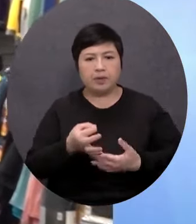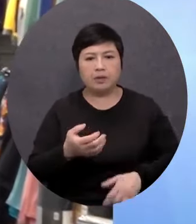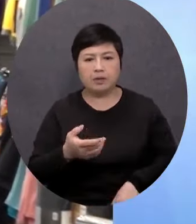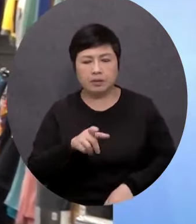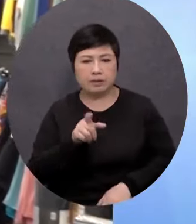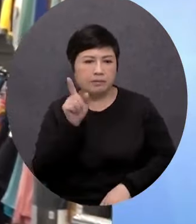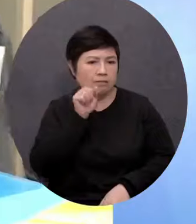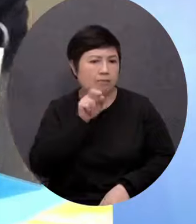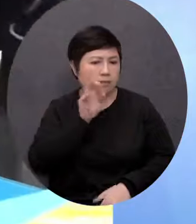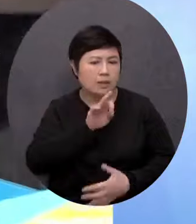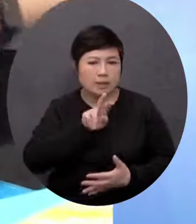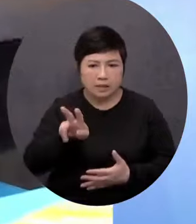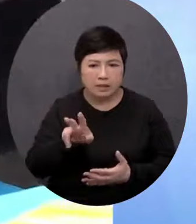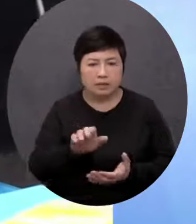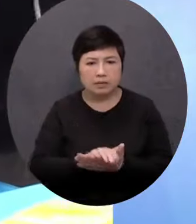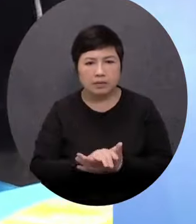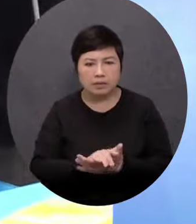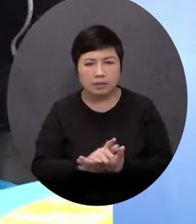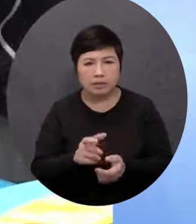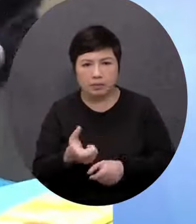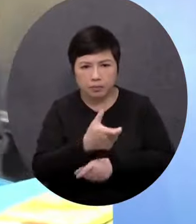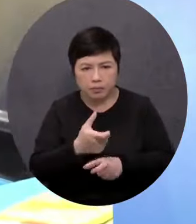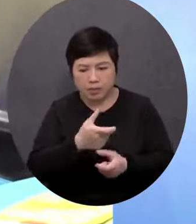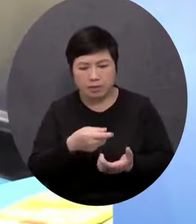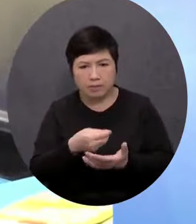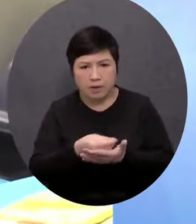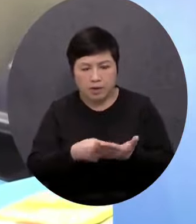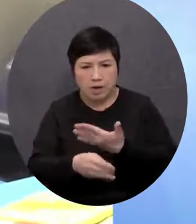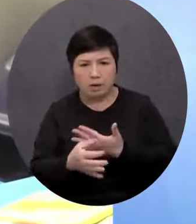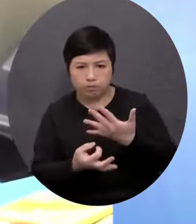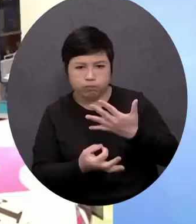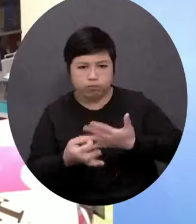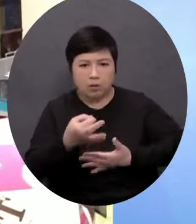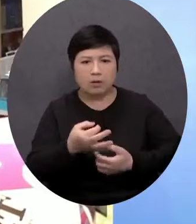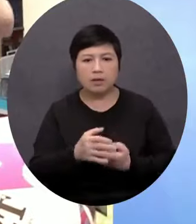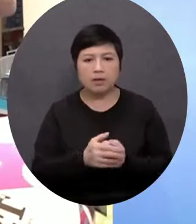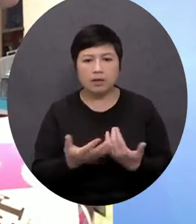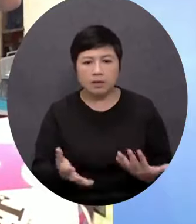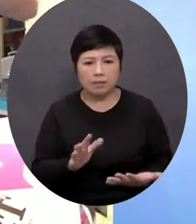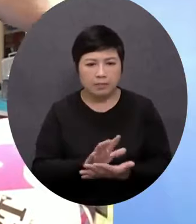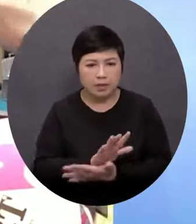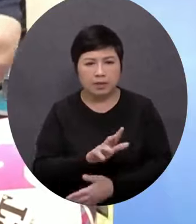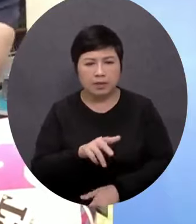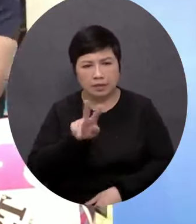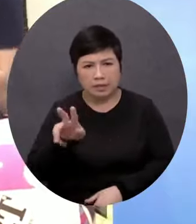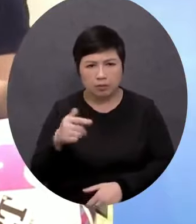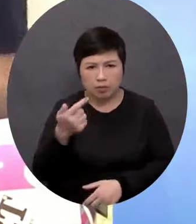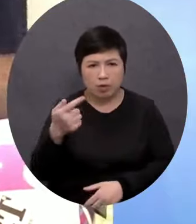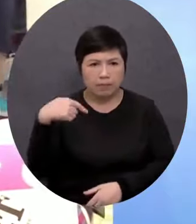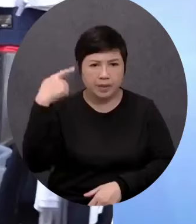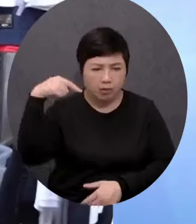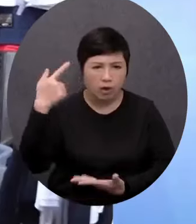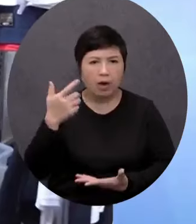到啲 sales 係raise 緊嘅 ，increase 咗嘅。我哋今年係特別見得多係美國啊、澳洲